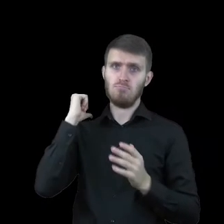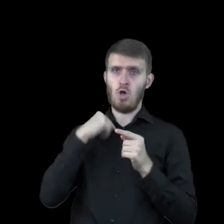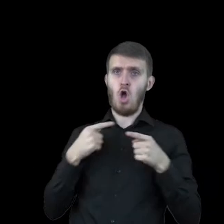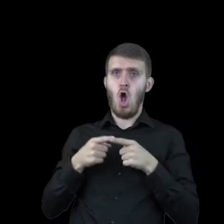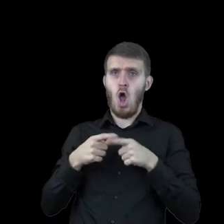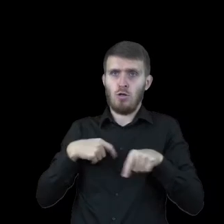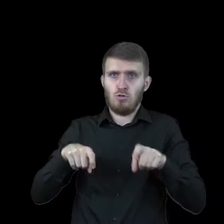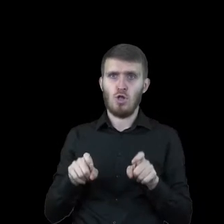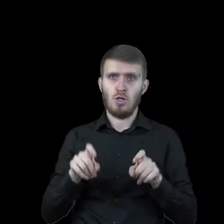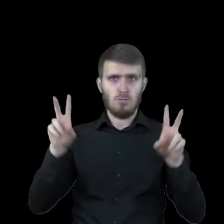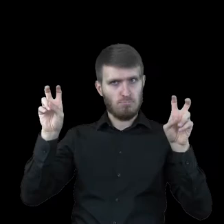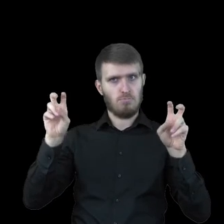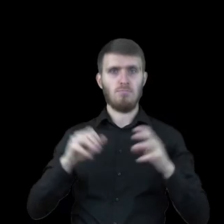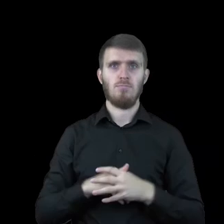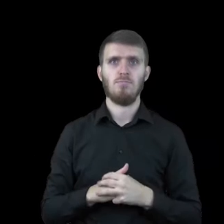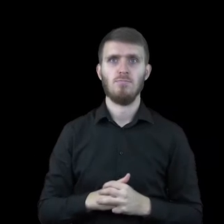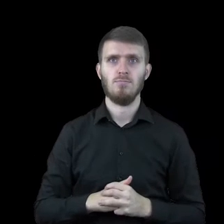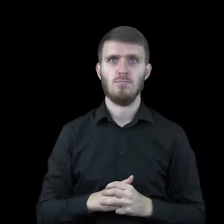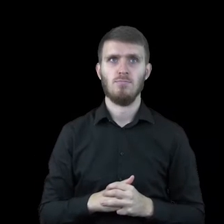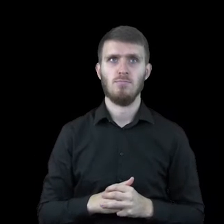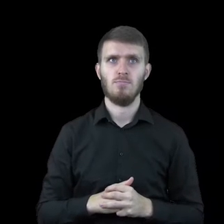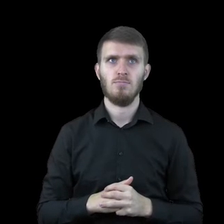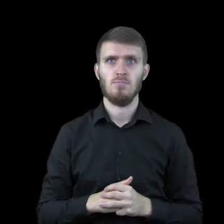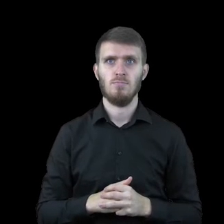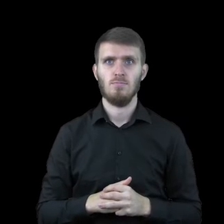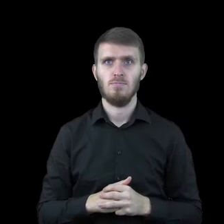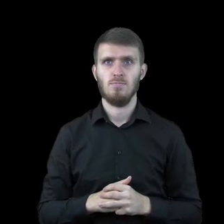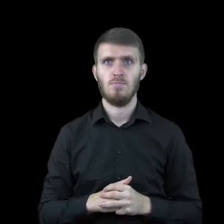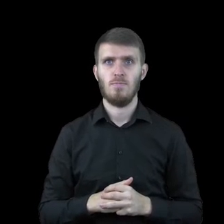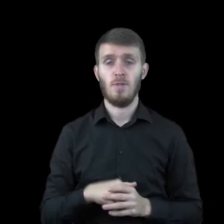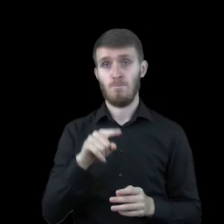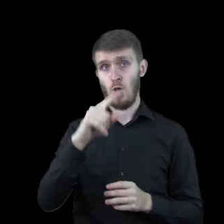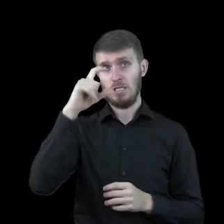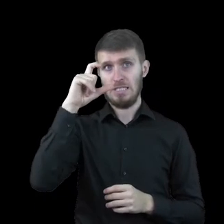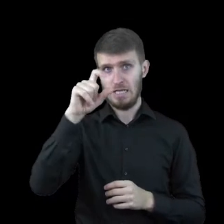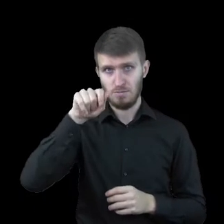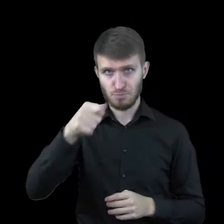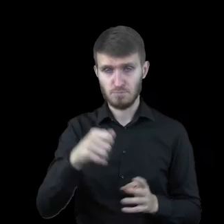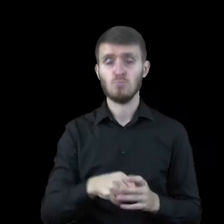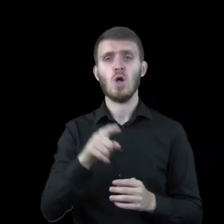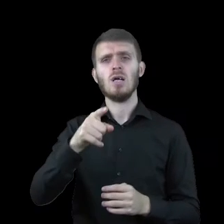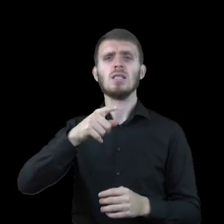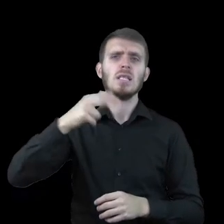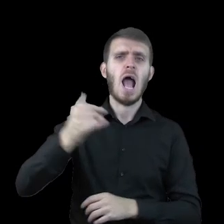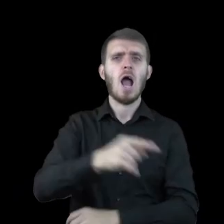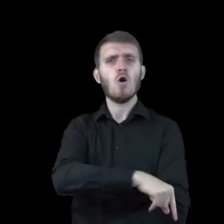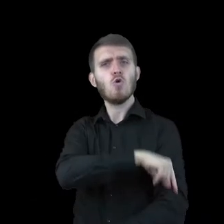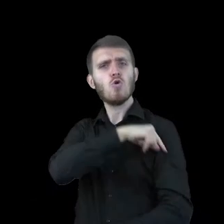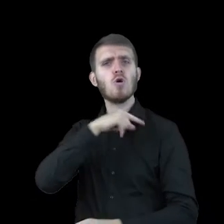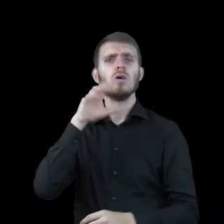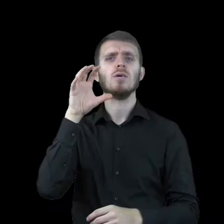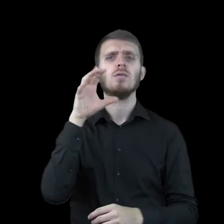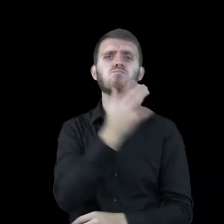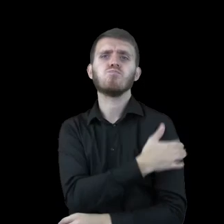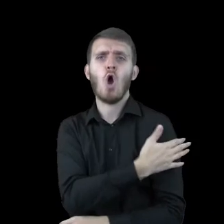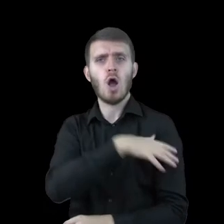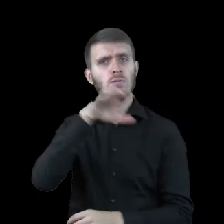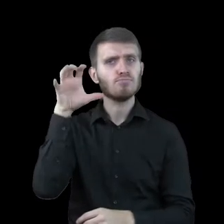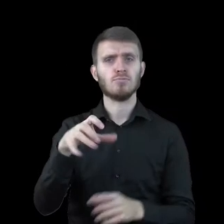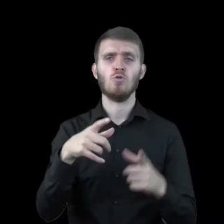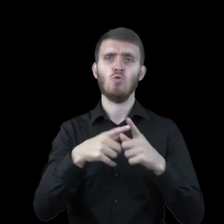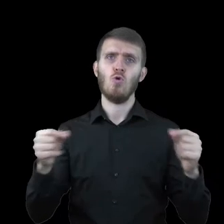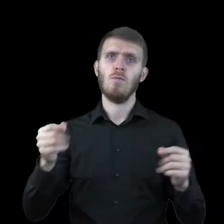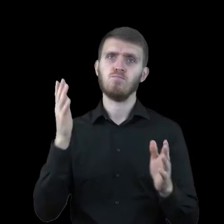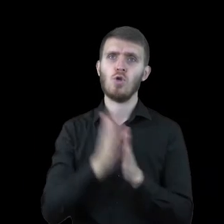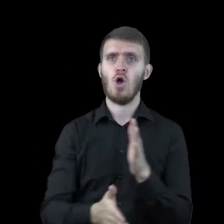Prostokątna. I to jest nasze C. I teraz popatrzmy. C to jest przeciwprostokątna. To jest zarazem najdłuższy